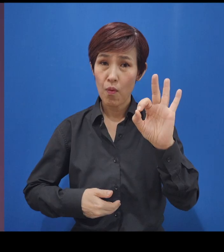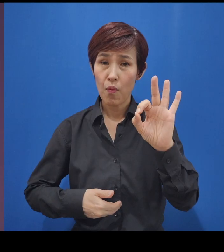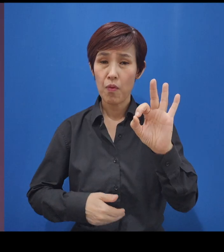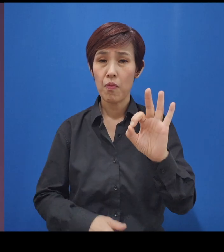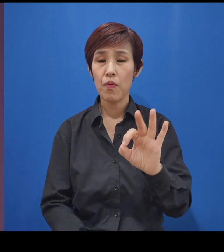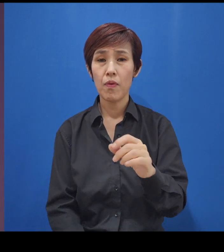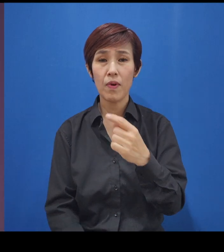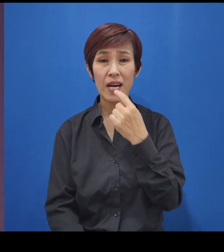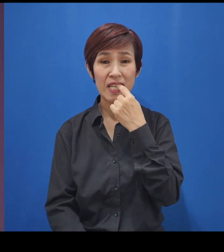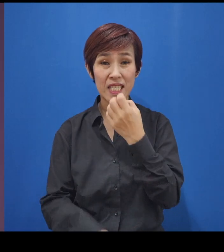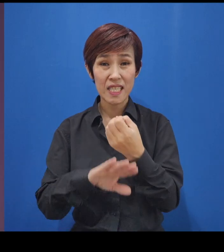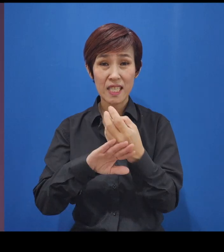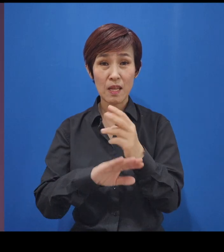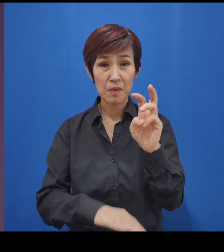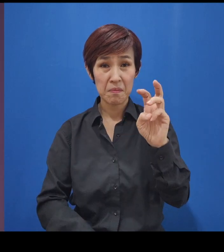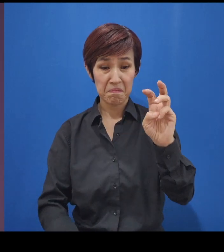그래서 은 30냥 받고 예수님을 팔았을까요?